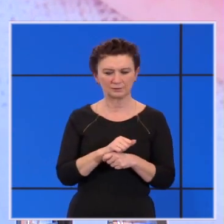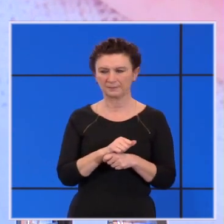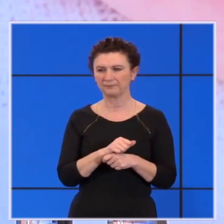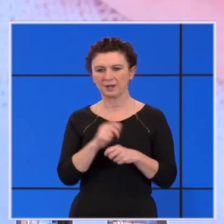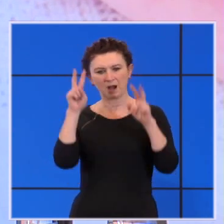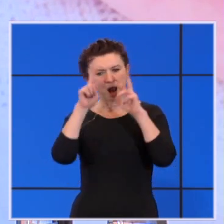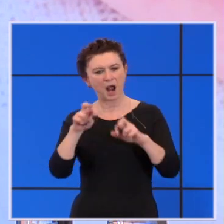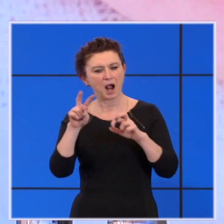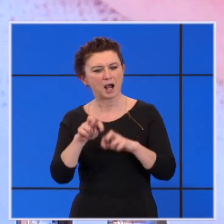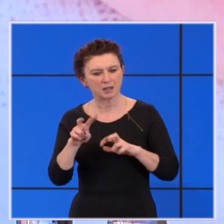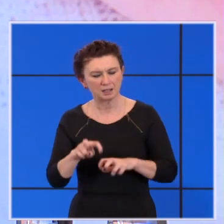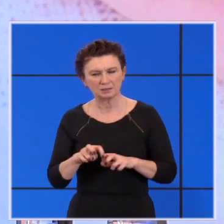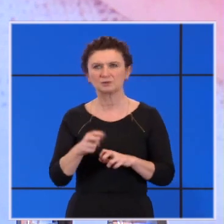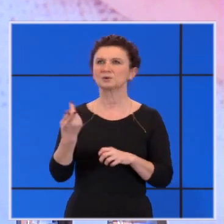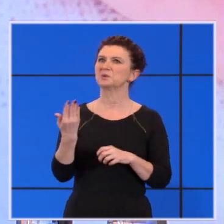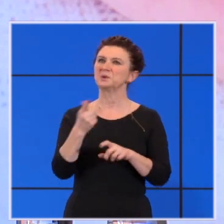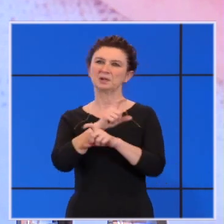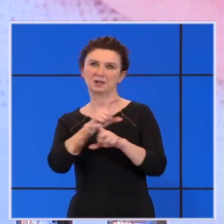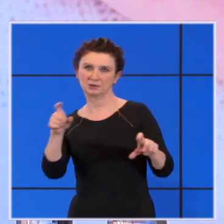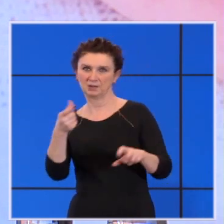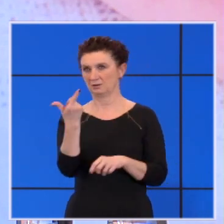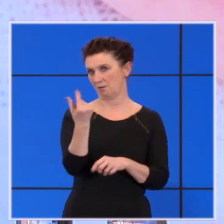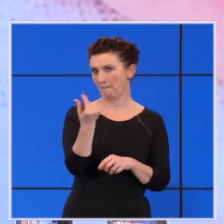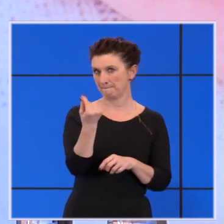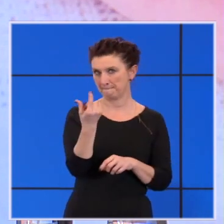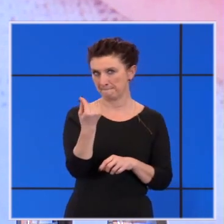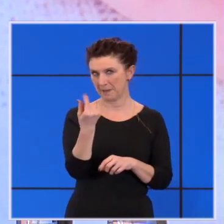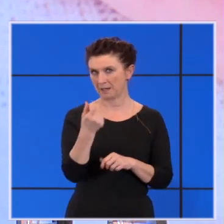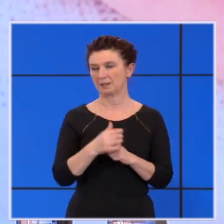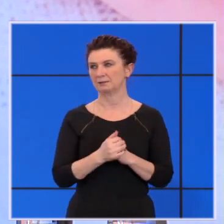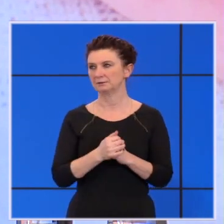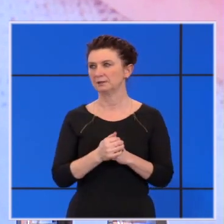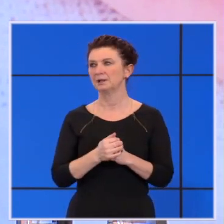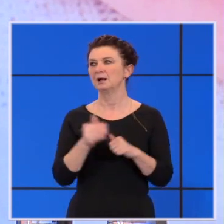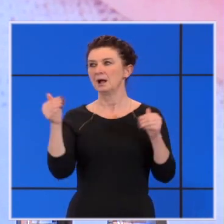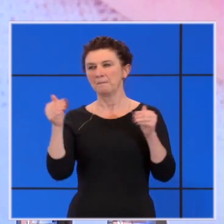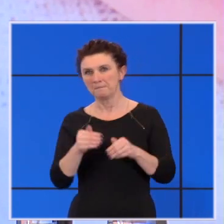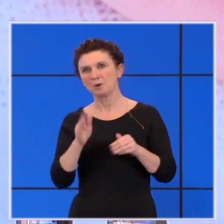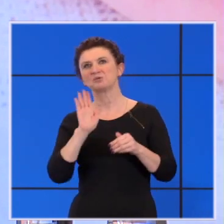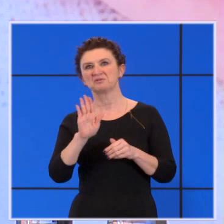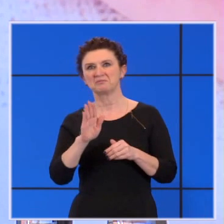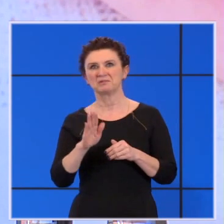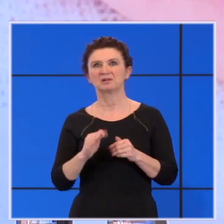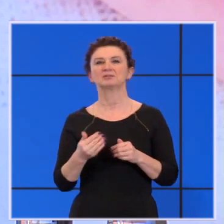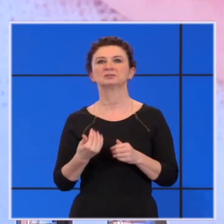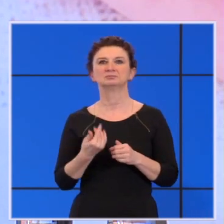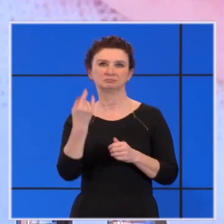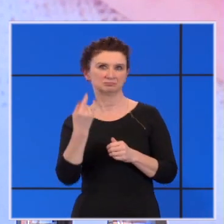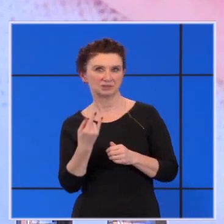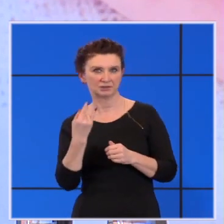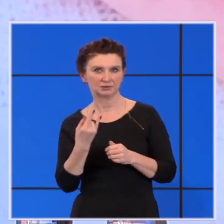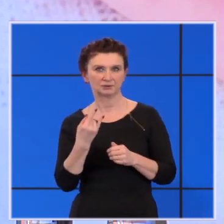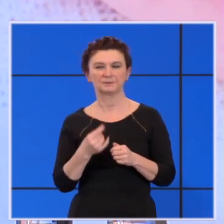aktywności płodnej par. Jeżeli para przeprowadza procedurę in vitro i przez następne 20 lat z jakichś